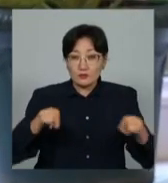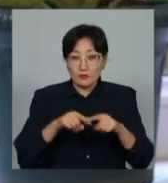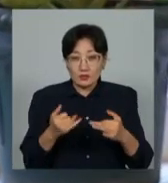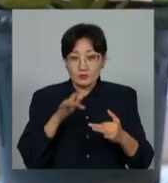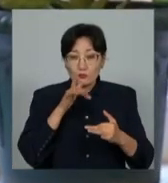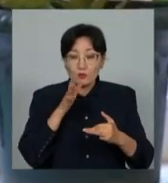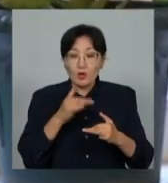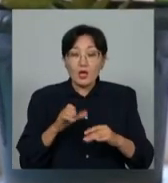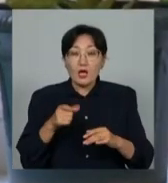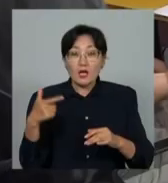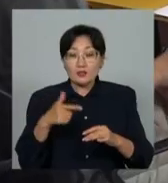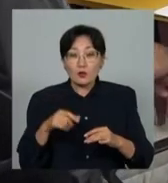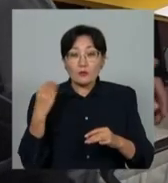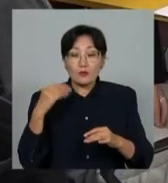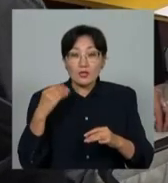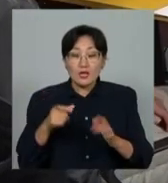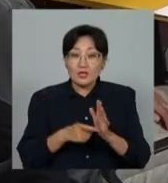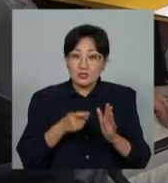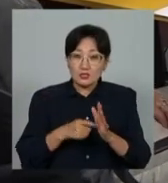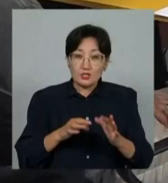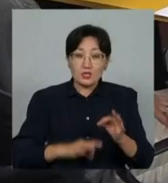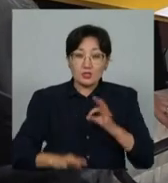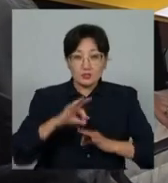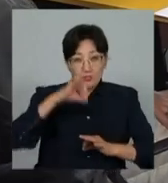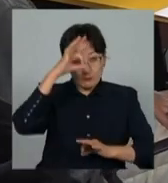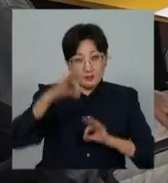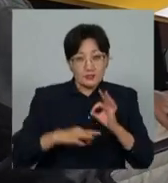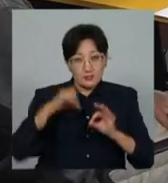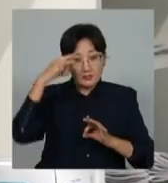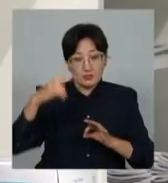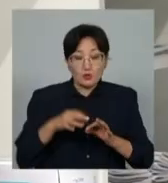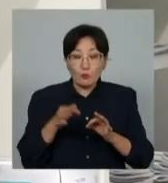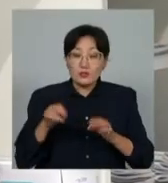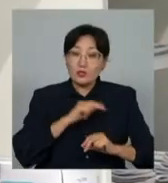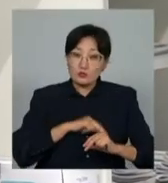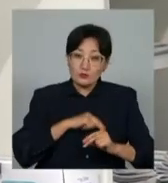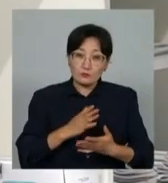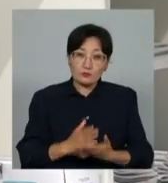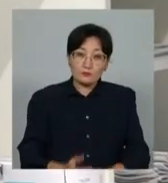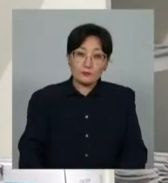қазіргі уақытта Атырау, Ақтөбе, Қарағанды және Шығыс пен Батыс Қазақстан облыстарында жұмыс істеп тұр.